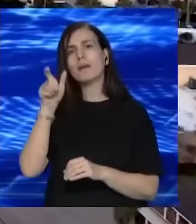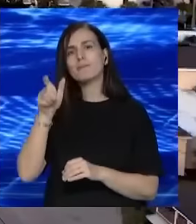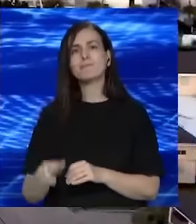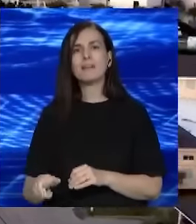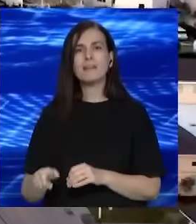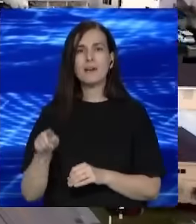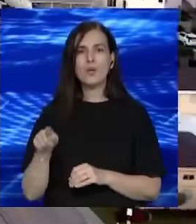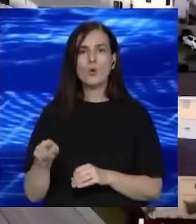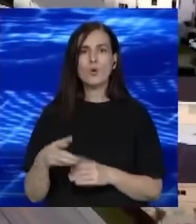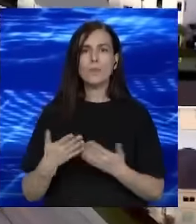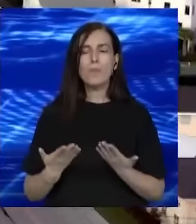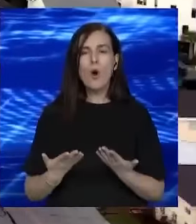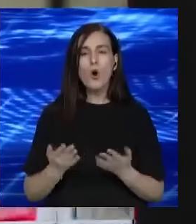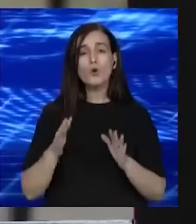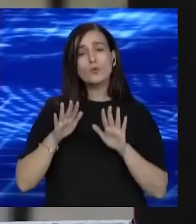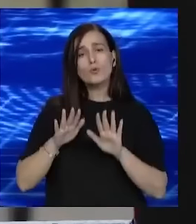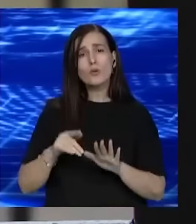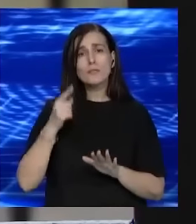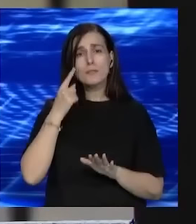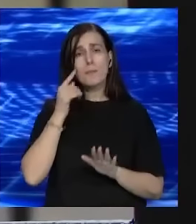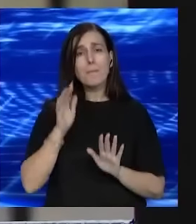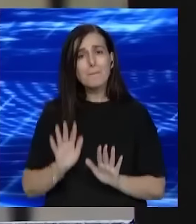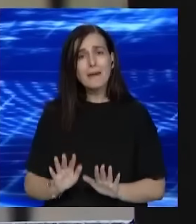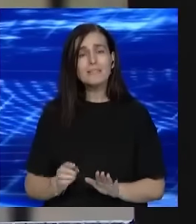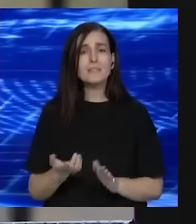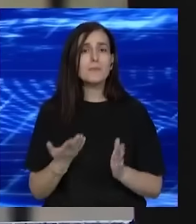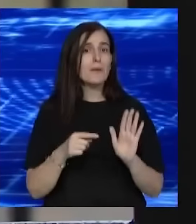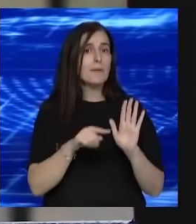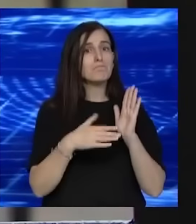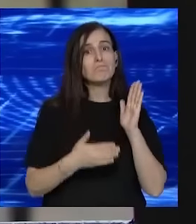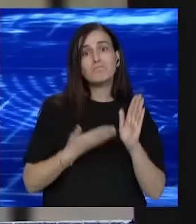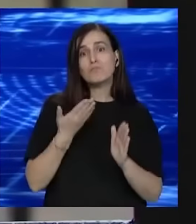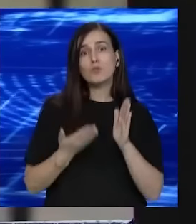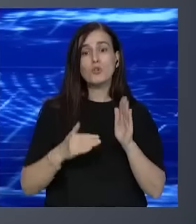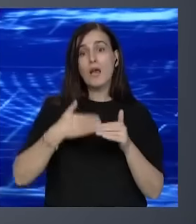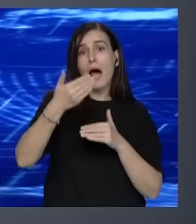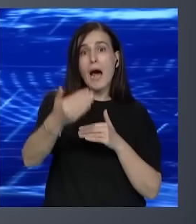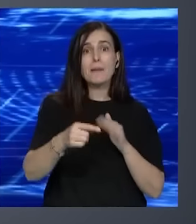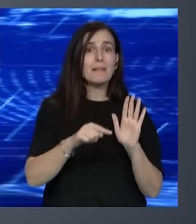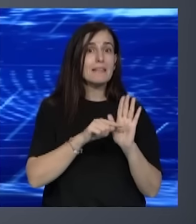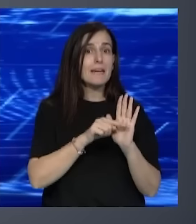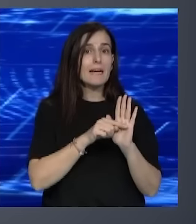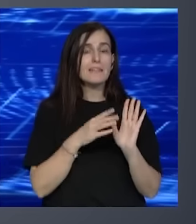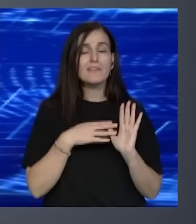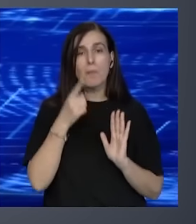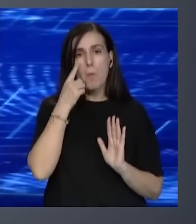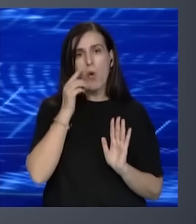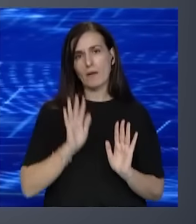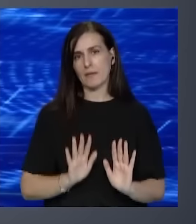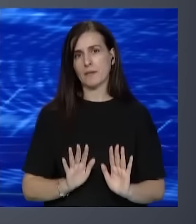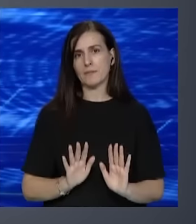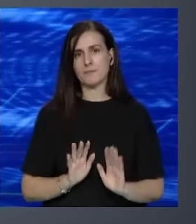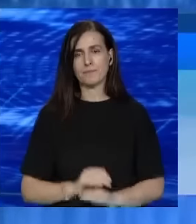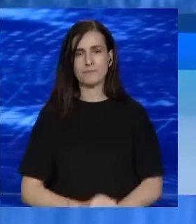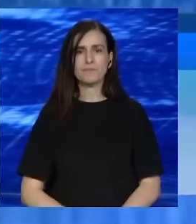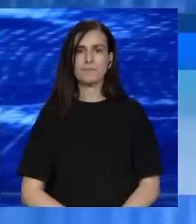York Times thuhet se shqetësimi më i madh i disa ekspertëve të jetëgjatësisë janë efektet anësore pasi ilaçi mund të dobësojë sistemin imunitar.